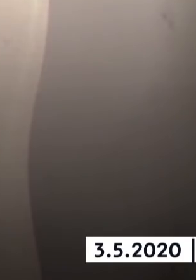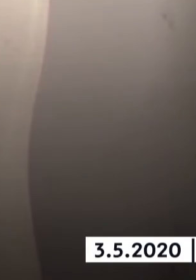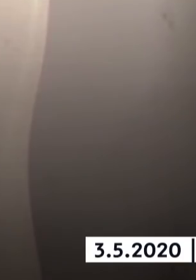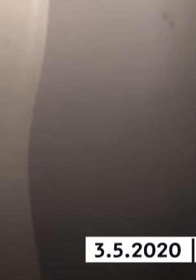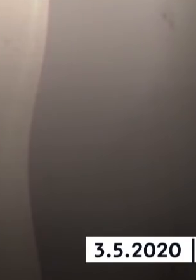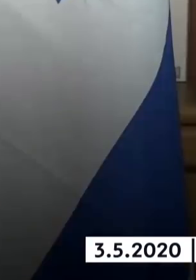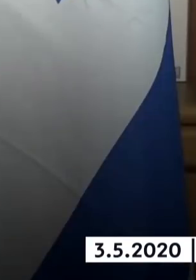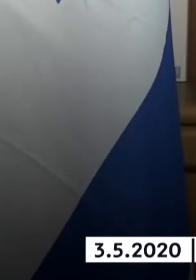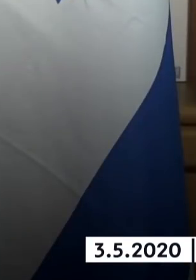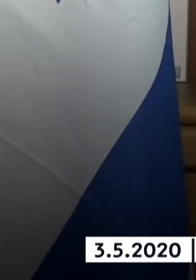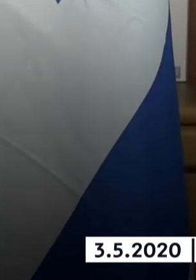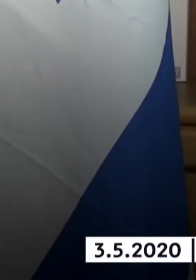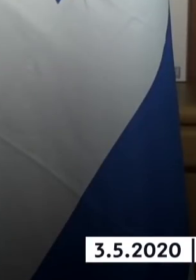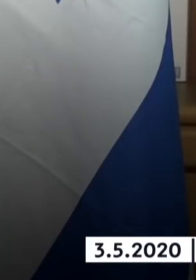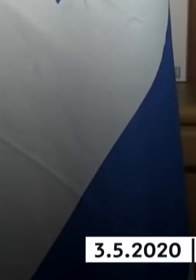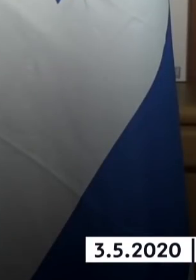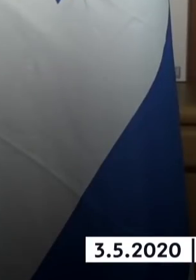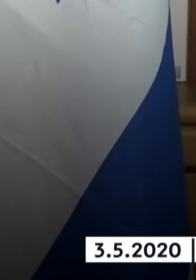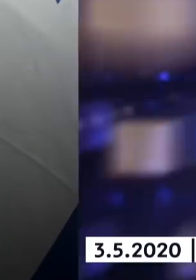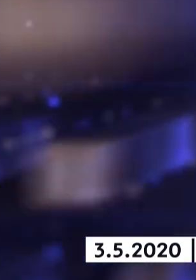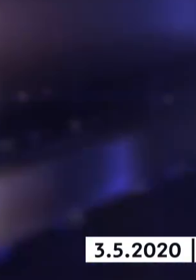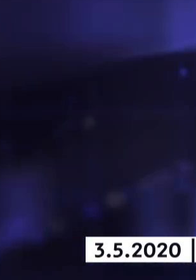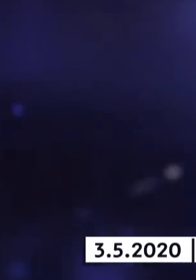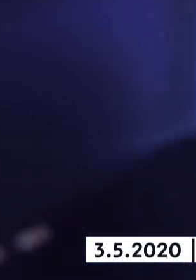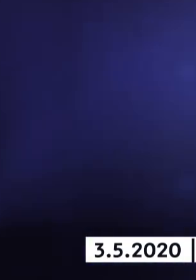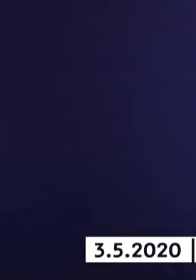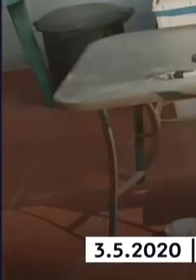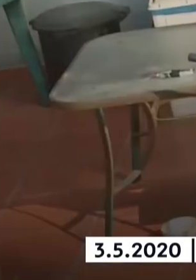את בתי הספר. מיד ראיון עם שר החינוך.